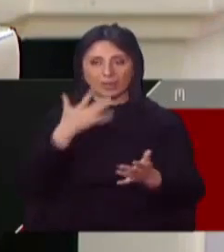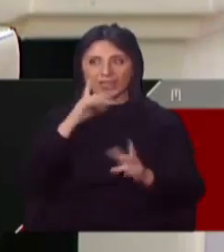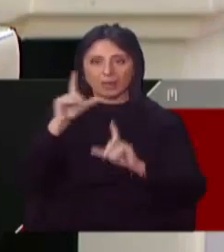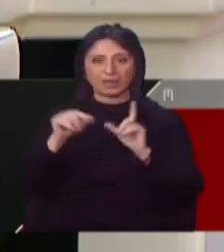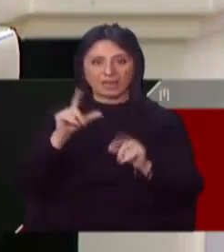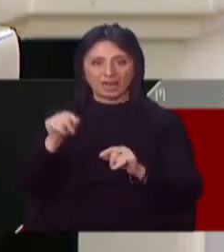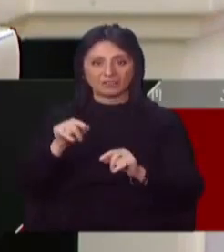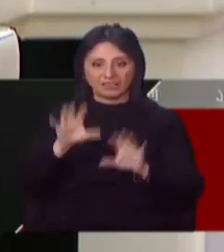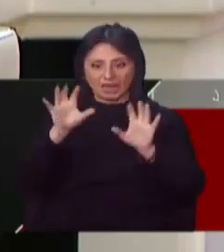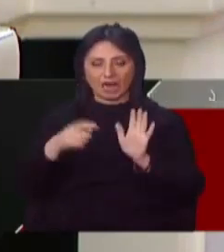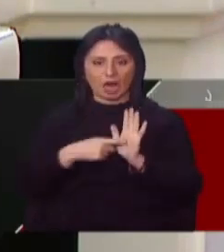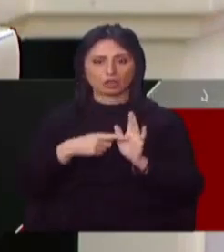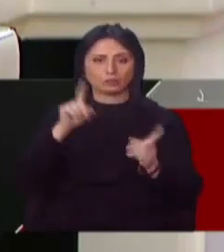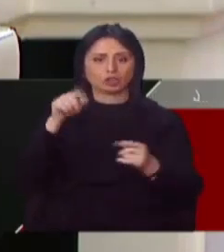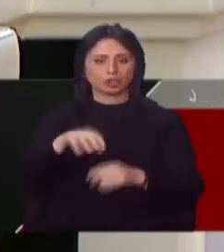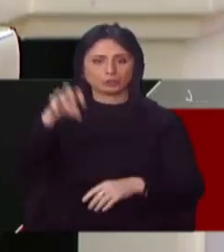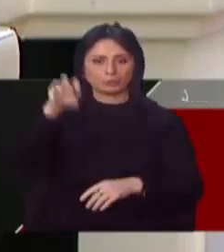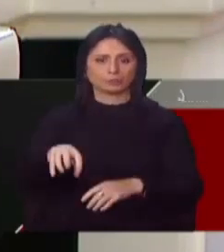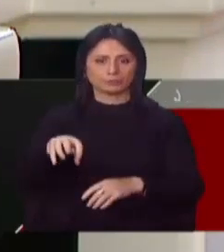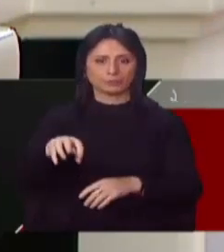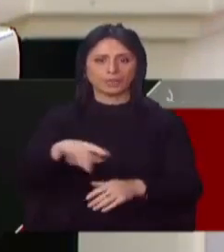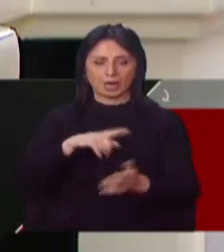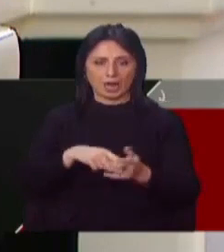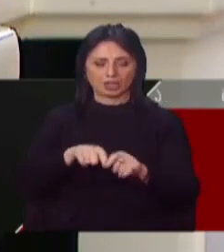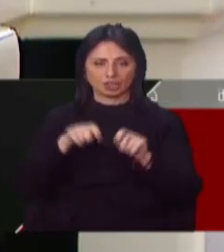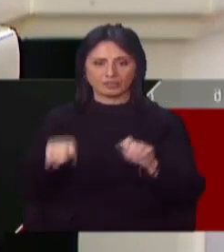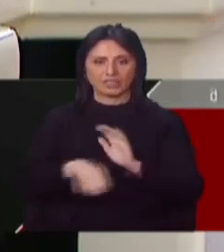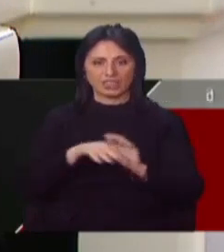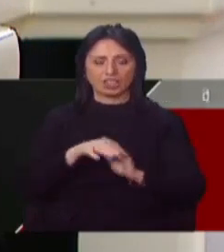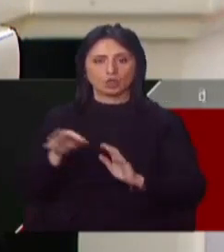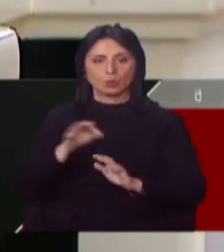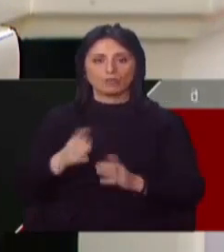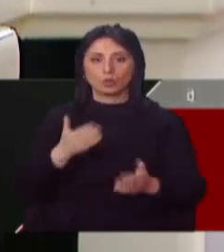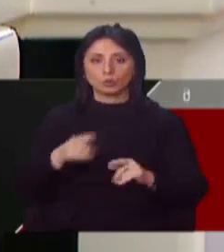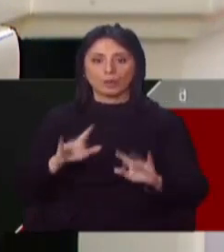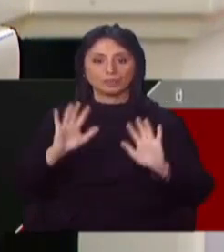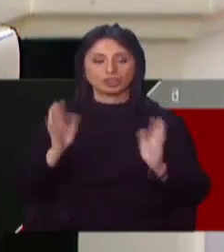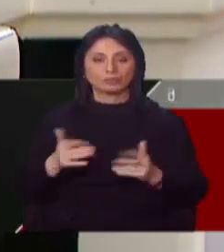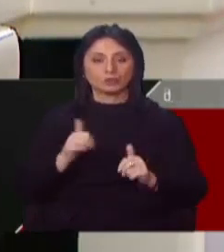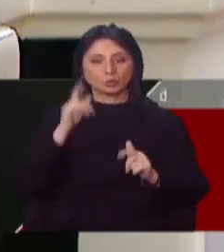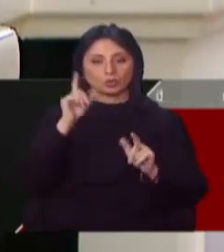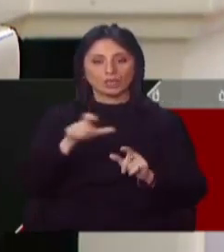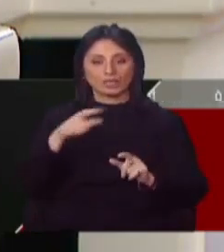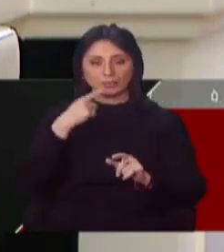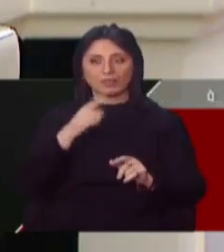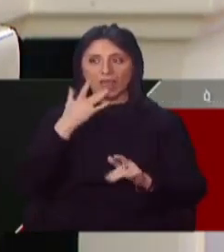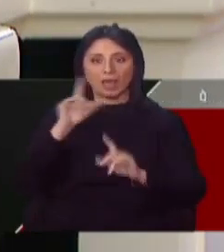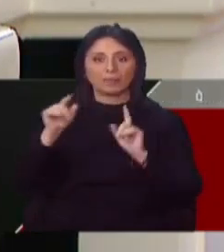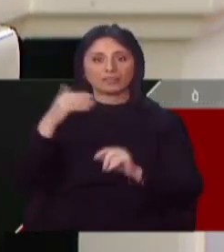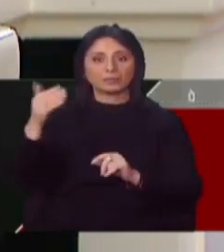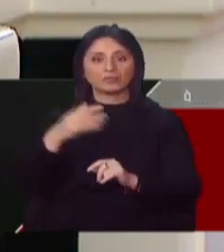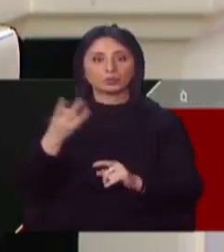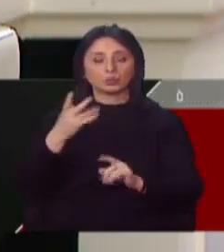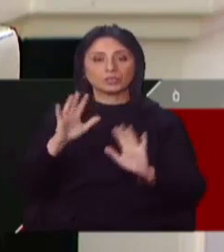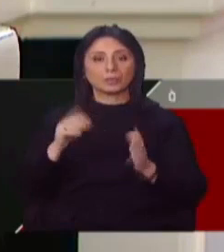emigranti canon de blobi 6-7-amisat, im kalak și ix neva sarce, no ubani, tum sa amșem tuhași rogorcisi neamboben, emigrante bis hrida, nu